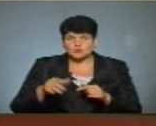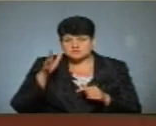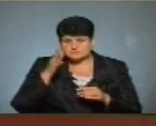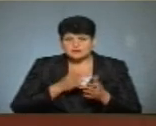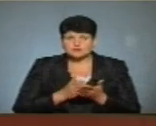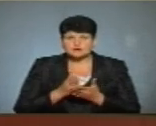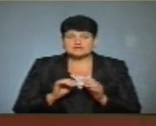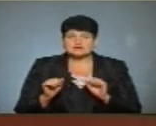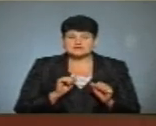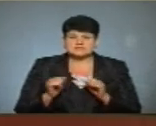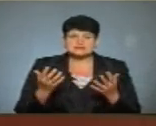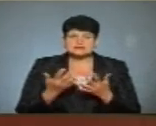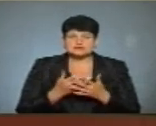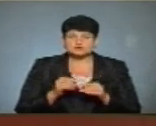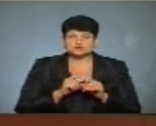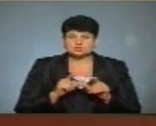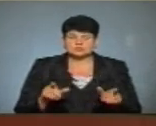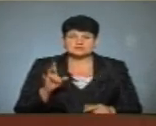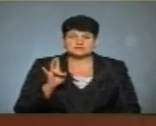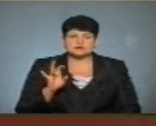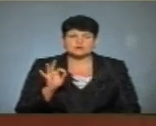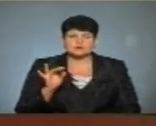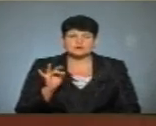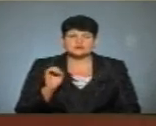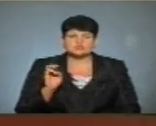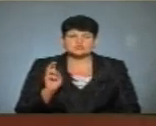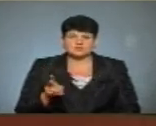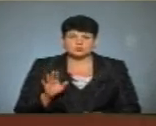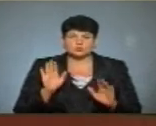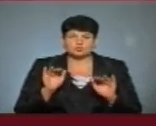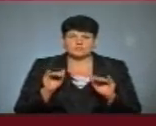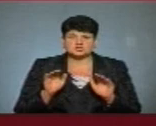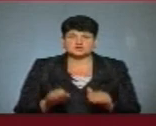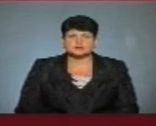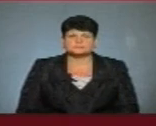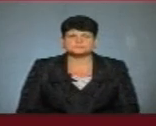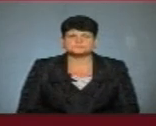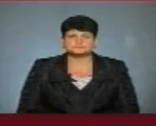послуг, керівницею кіношколи Наталією Орещак. До побачення. До побачення.